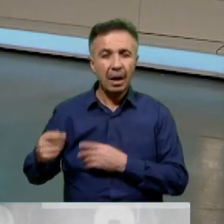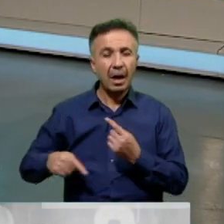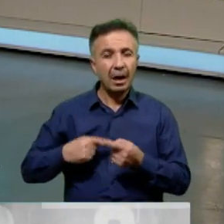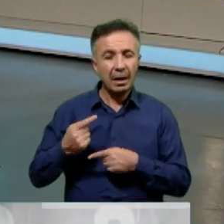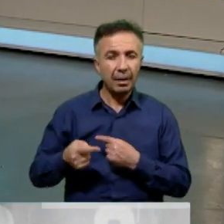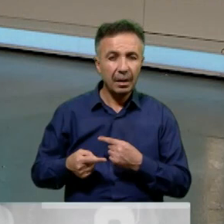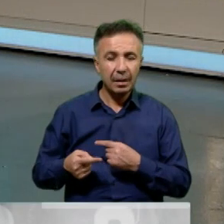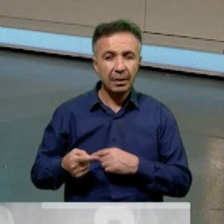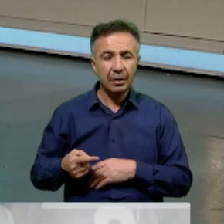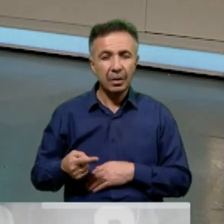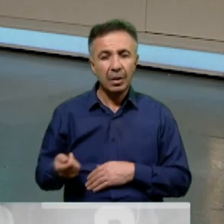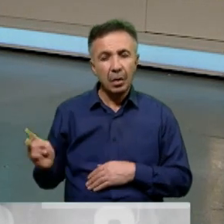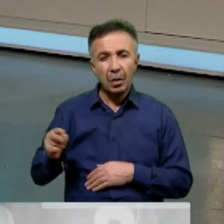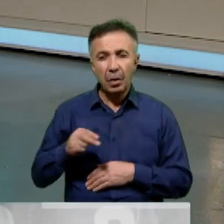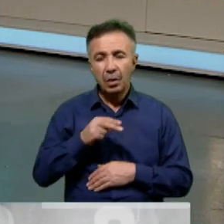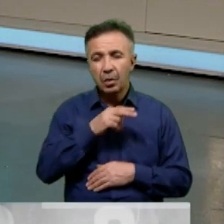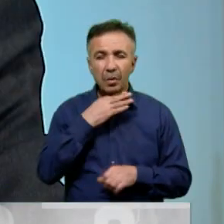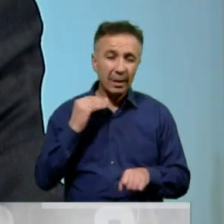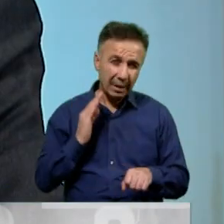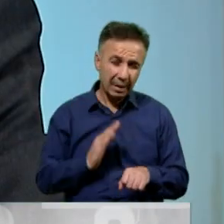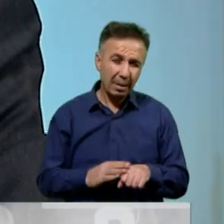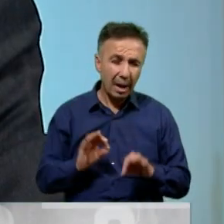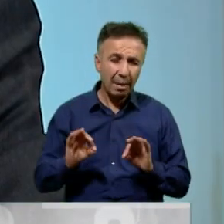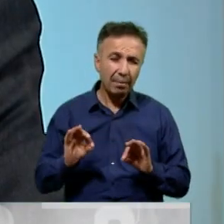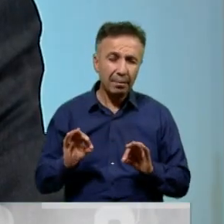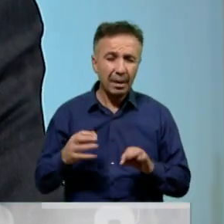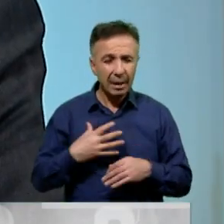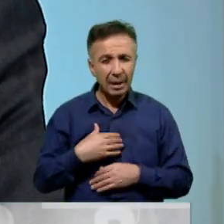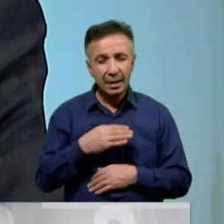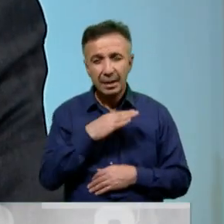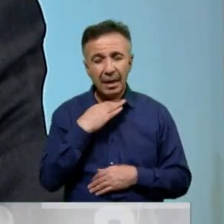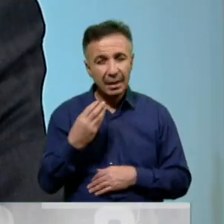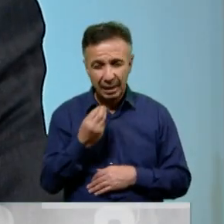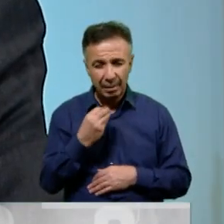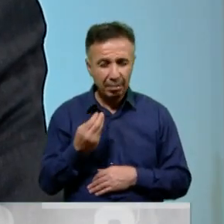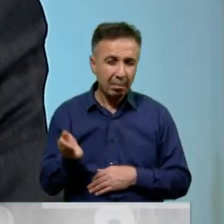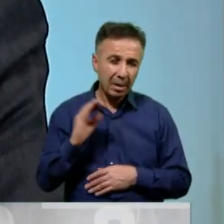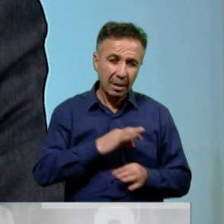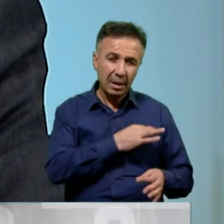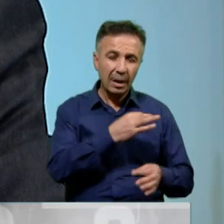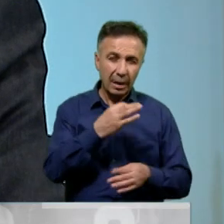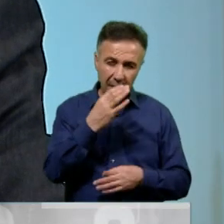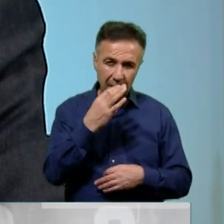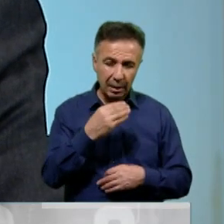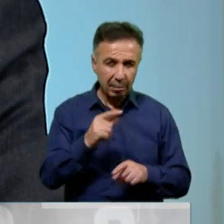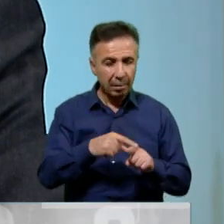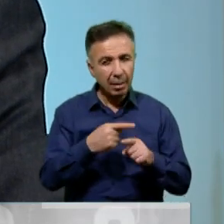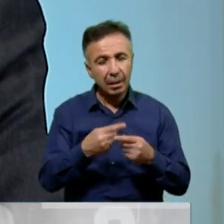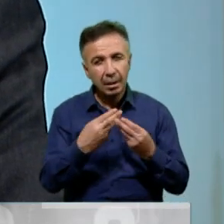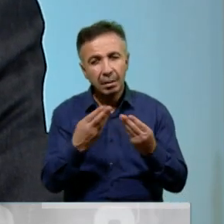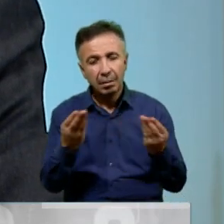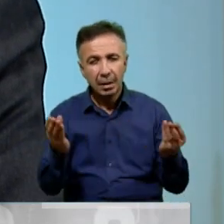diye kestiğinde bunun etini hem kendisi yiyebilir hem başkalarını dağıtabilir. Ancak şöyle